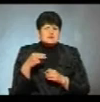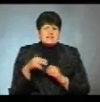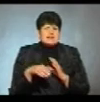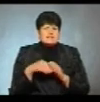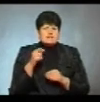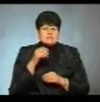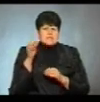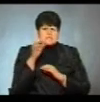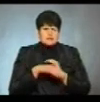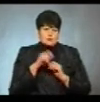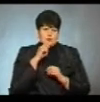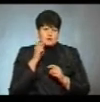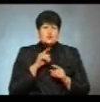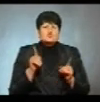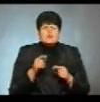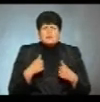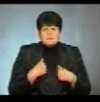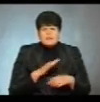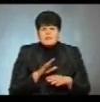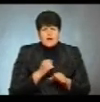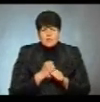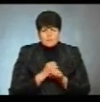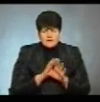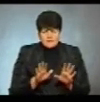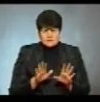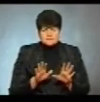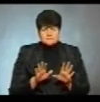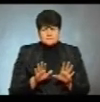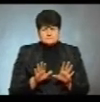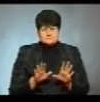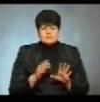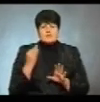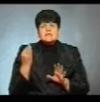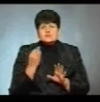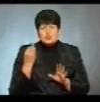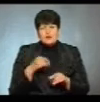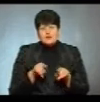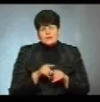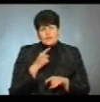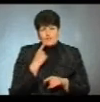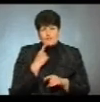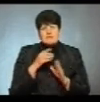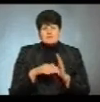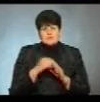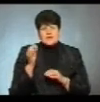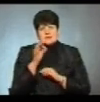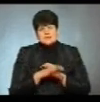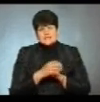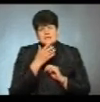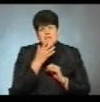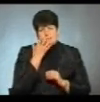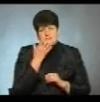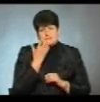Україна. Розумієте? Тобто, що би ми не робили, сама історія каже, що вибирає Схід і